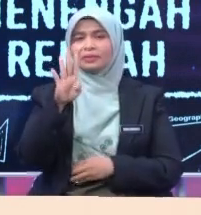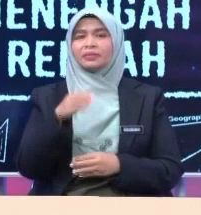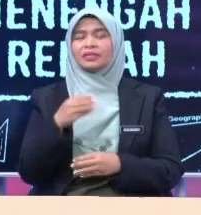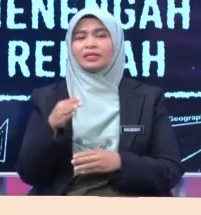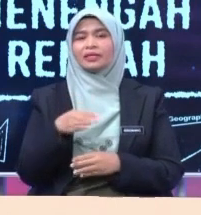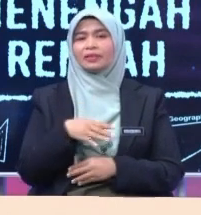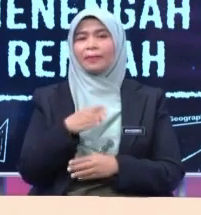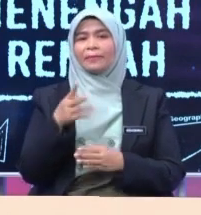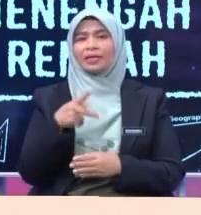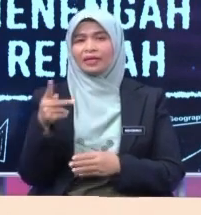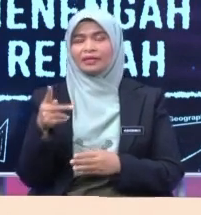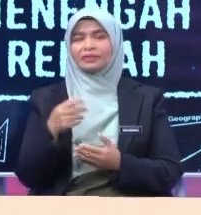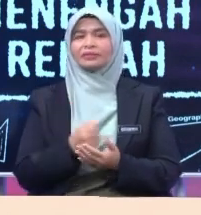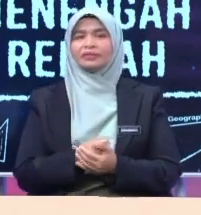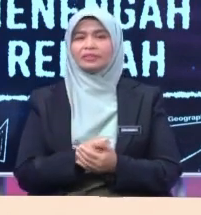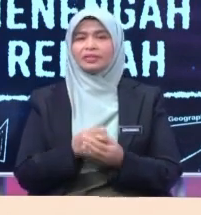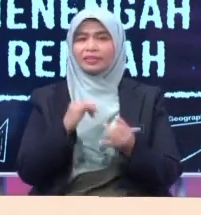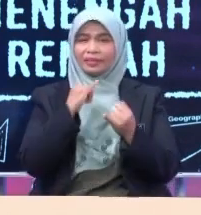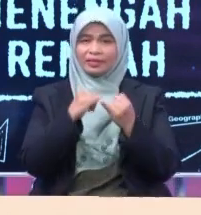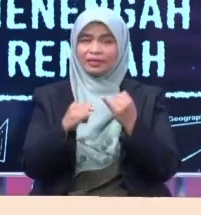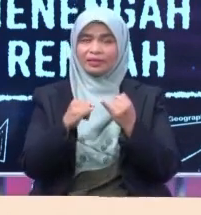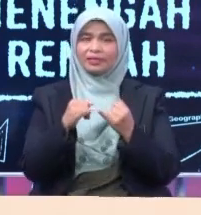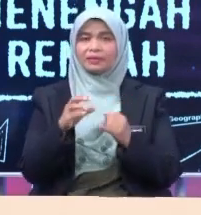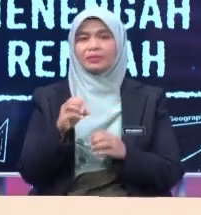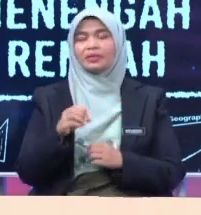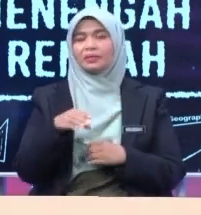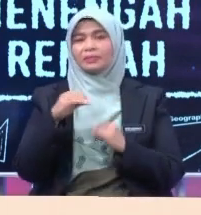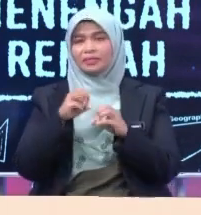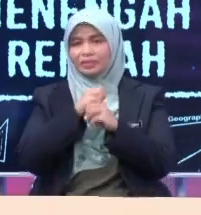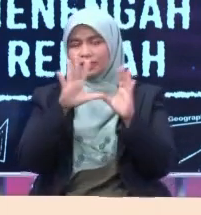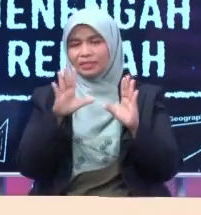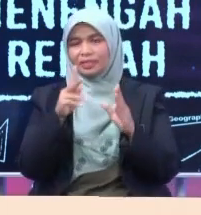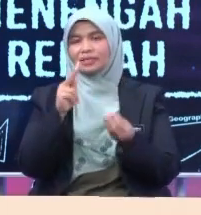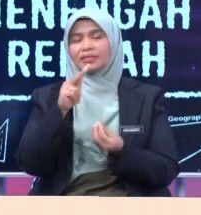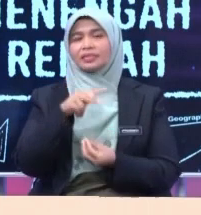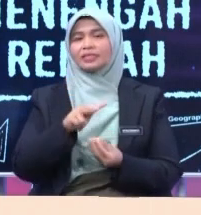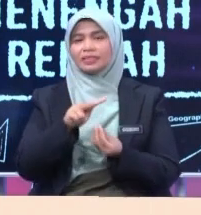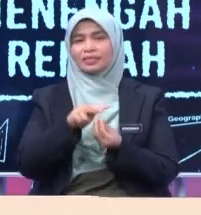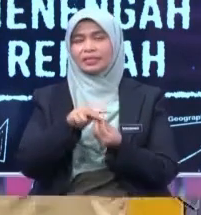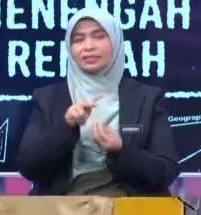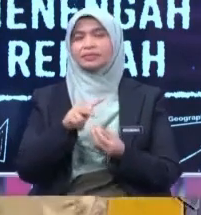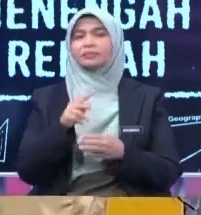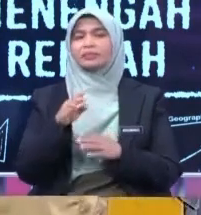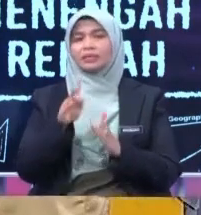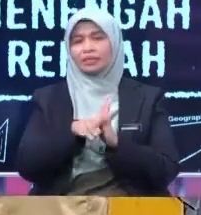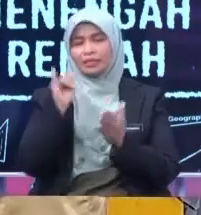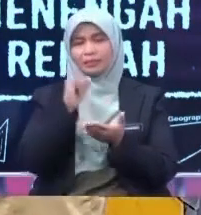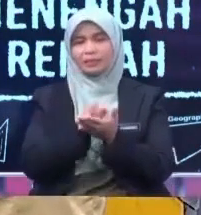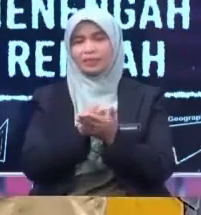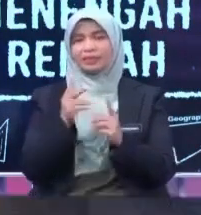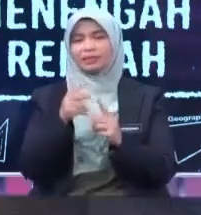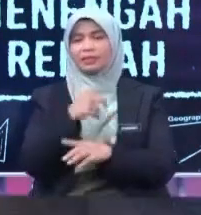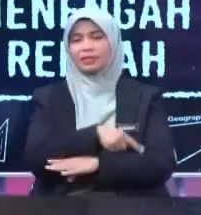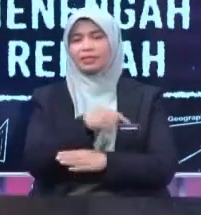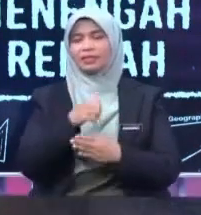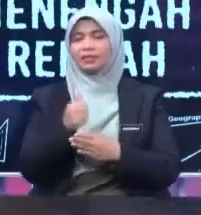hari akhirat secara ringkas sahaja. Dan yang terakhir, menjelaskan kesan beriman kepada hari akhirat. Tapi kita tak faham, Ustazah,